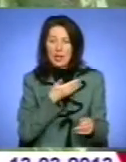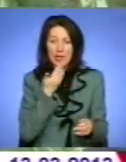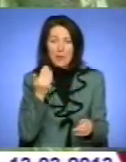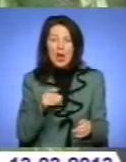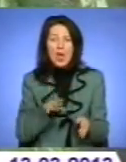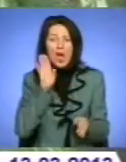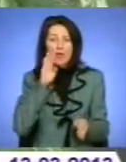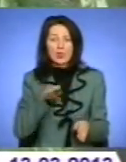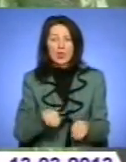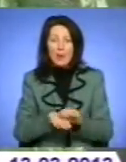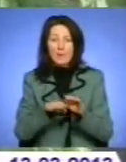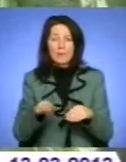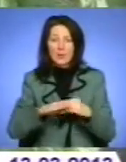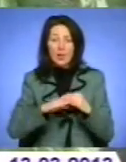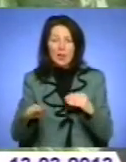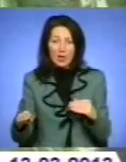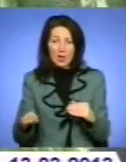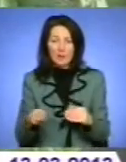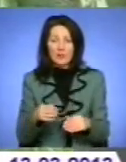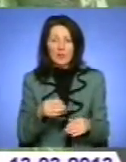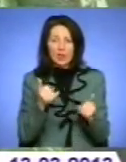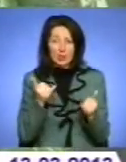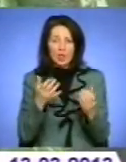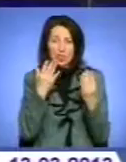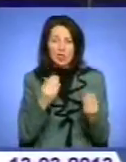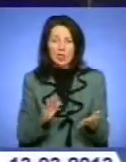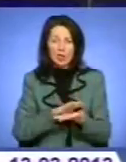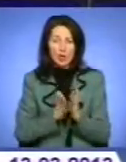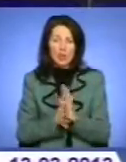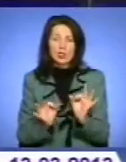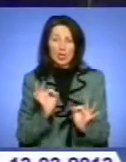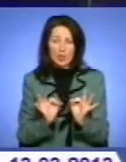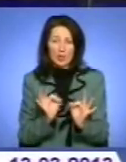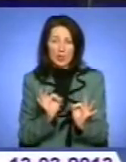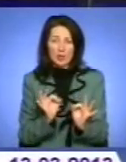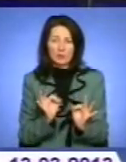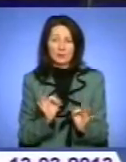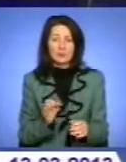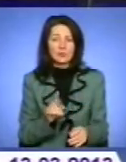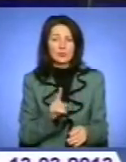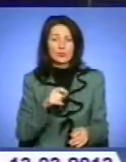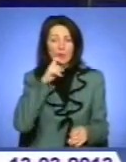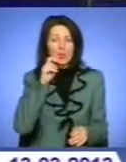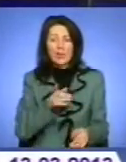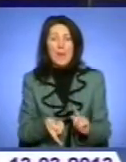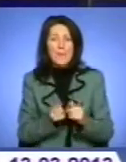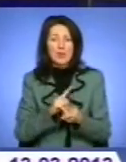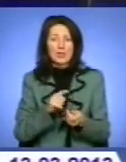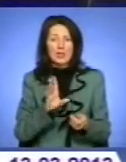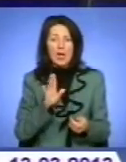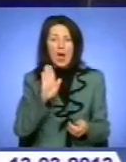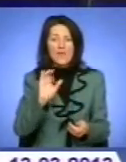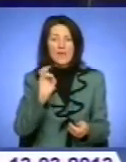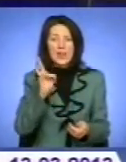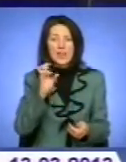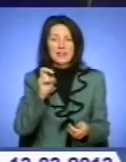немає підтоплень. І на сьогоднішній день ситуація стабільна. І аби Україна не перетворилася на Венецію, президент